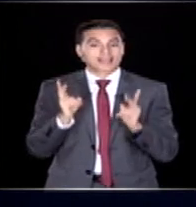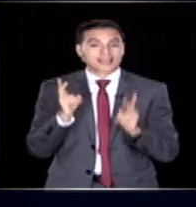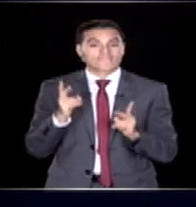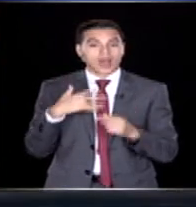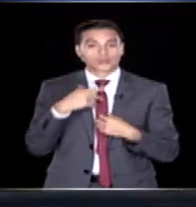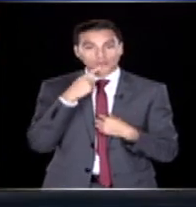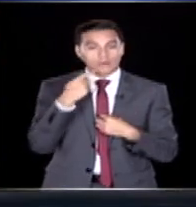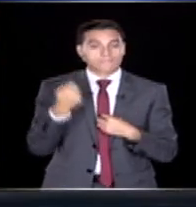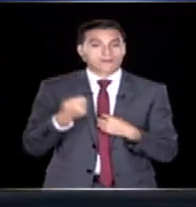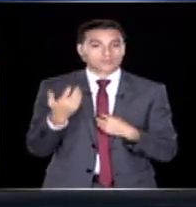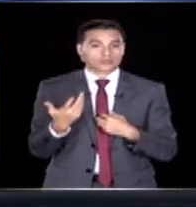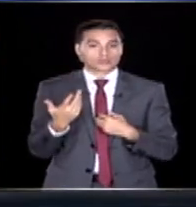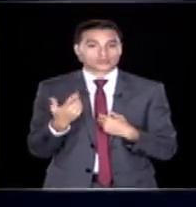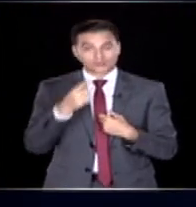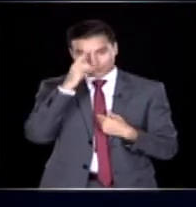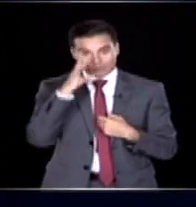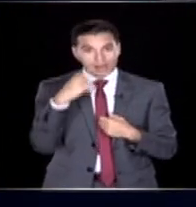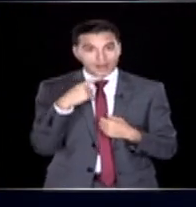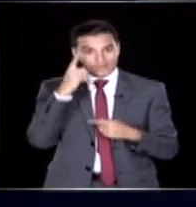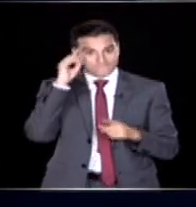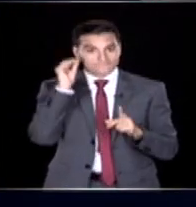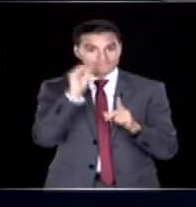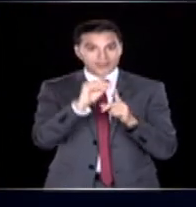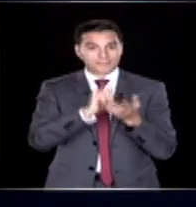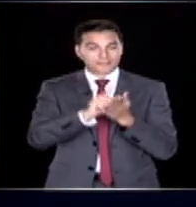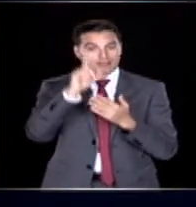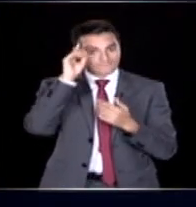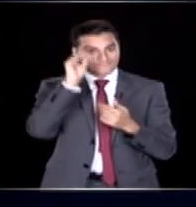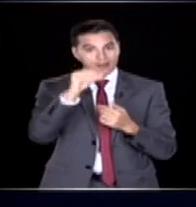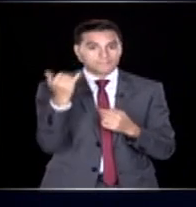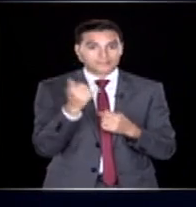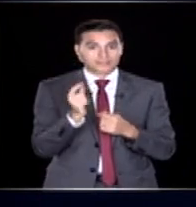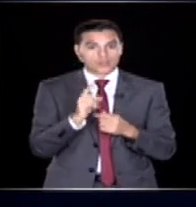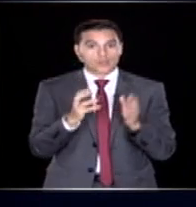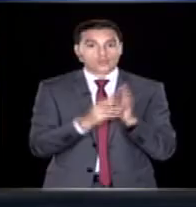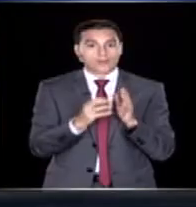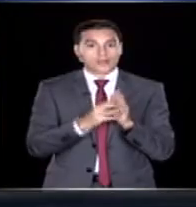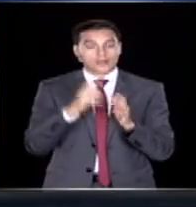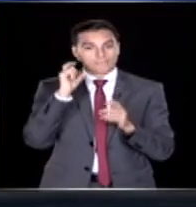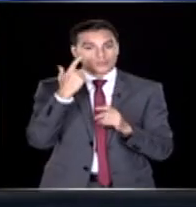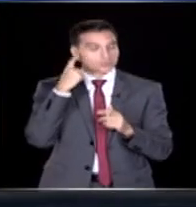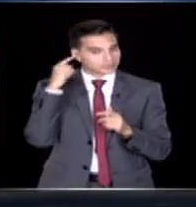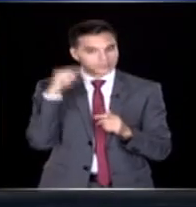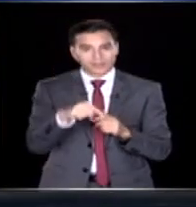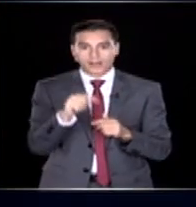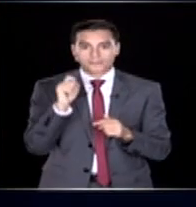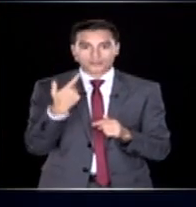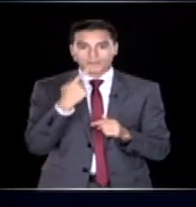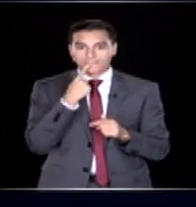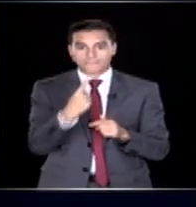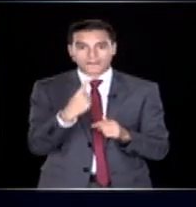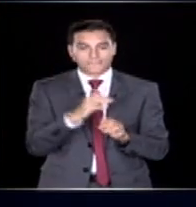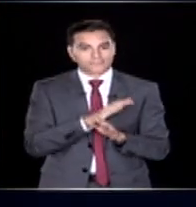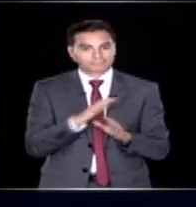وعايزين نبارك ان شاء الله. يا رب باذن الله. اعتقد ان الرساله هتوصل يا رب، وباذن الله يا جامعه المنصوره هتلبي الدعوه